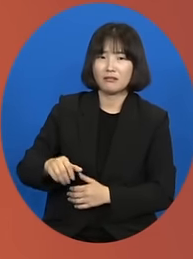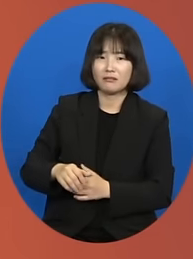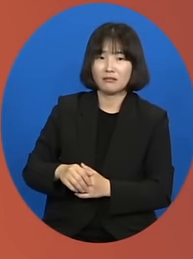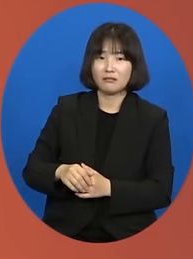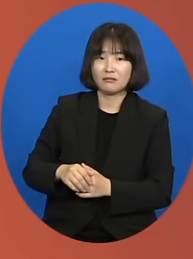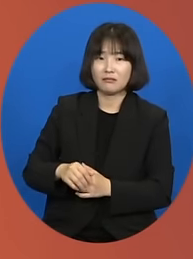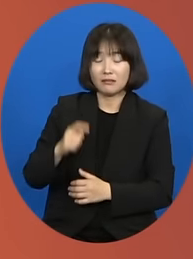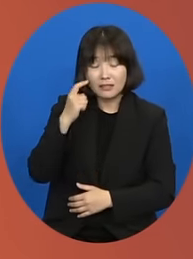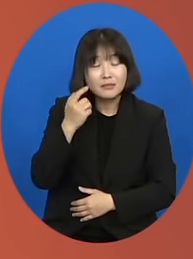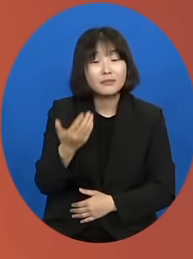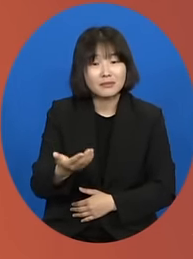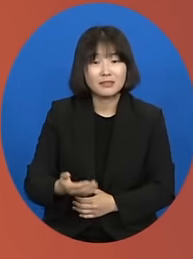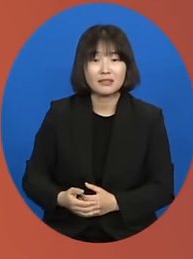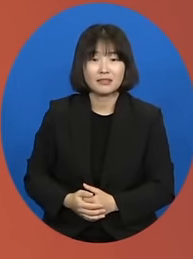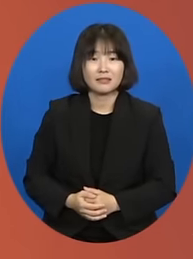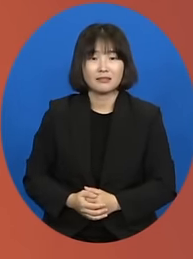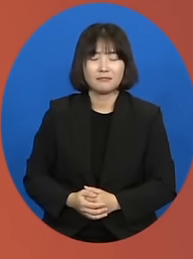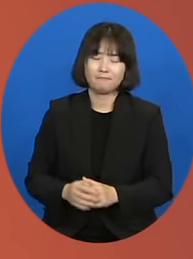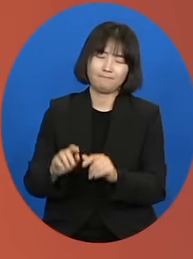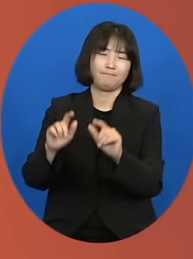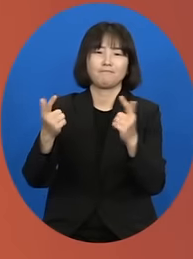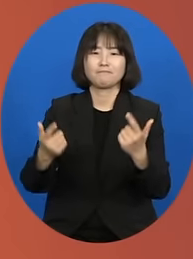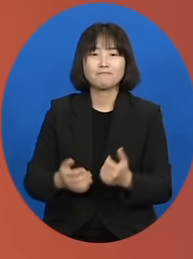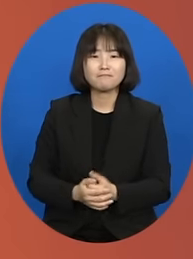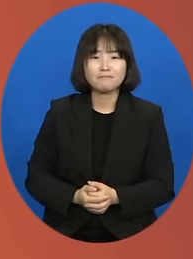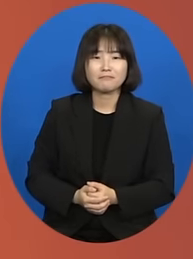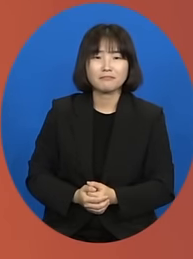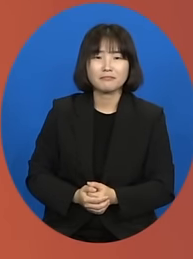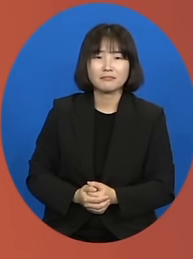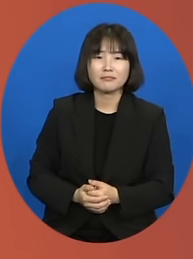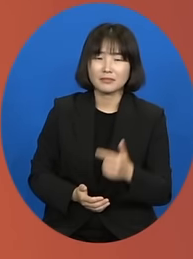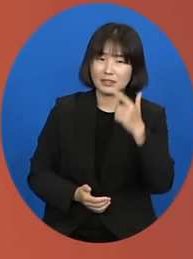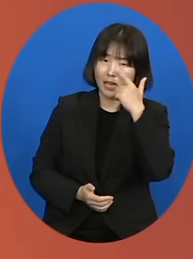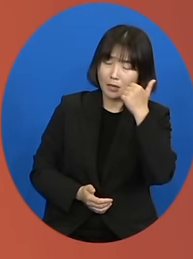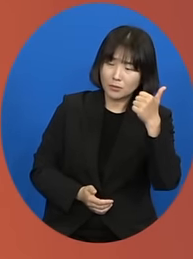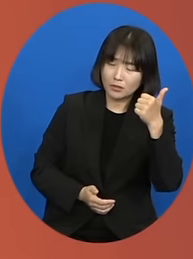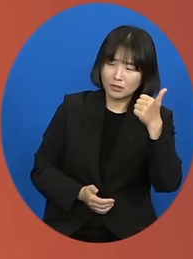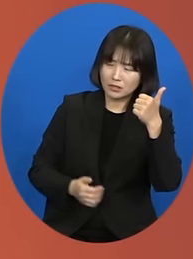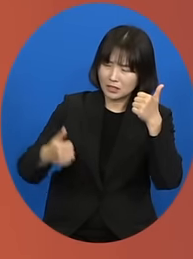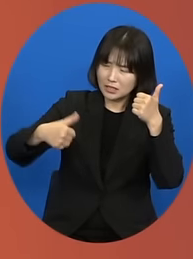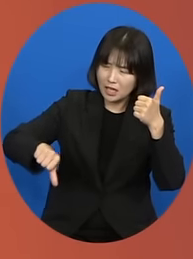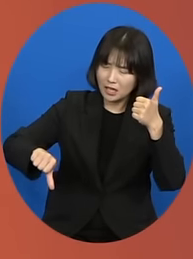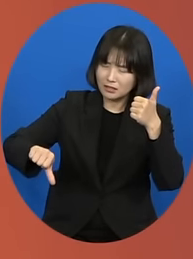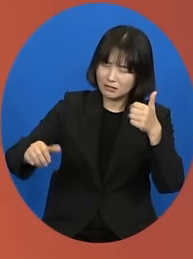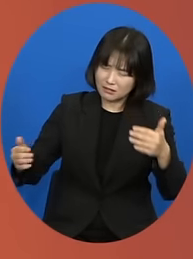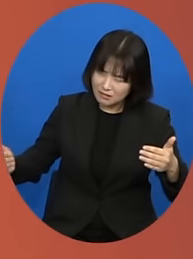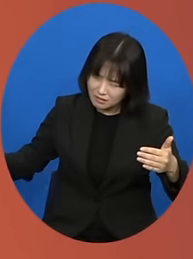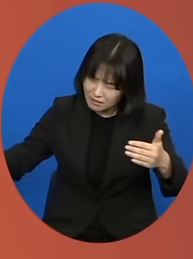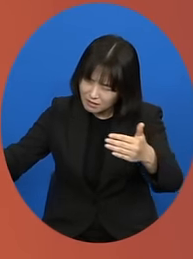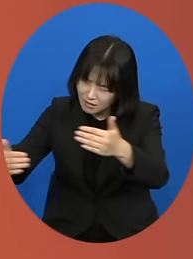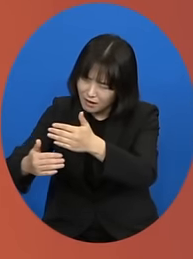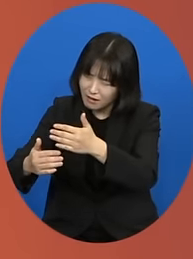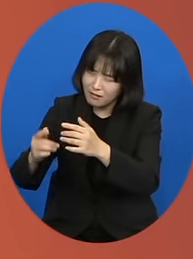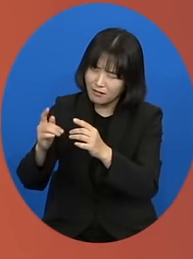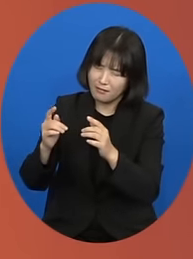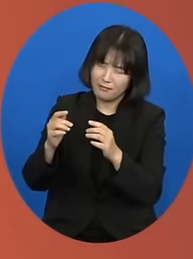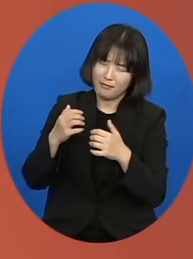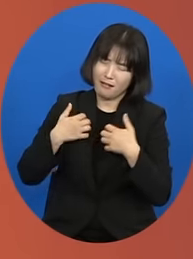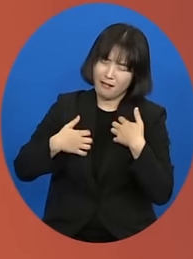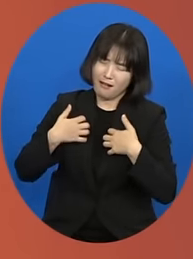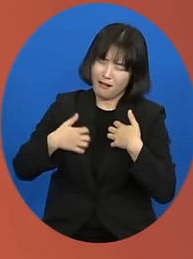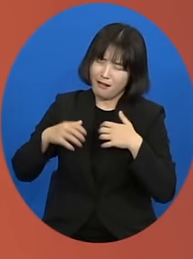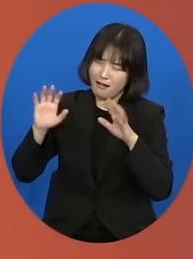그랬나요? 아니요, 그 아버지는 그 아들을 끌어안고 환대하였습니다.